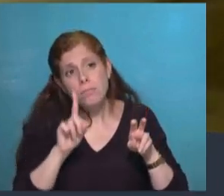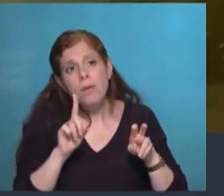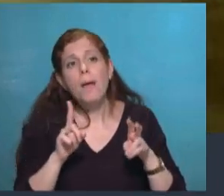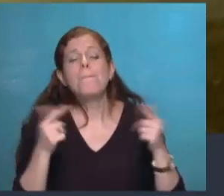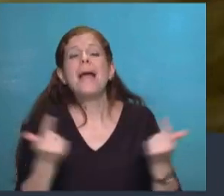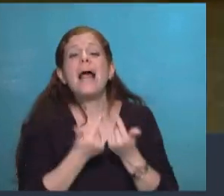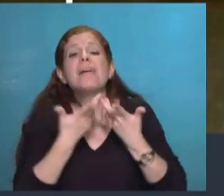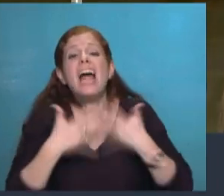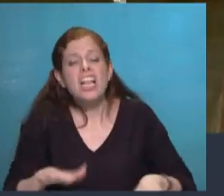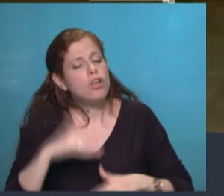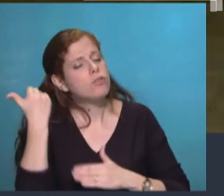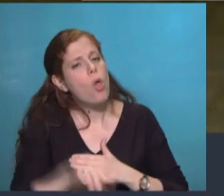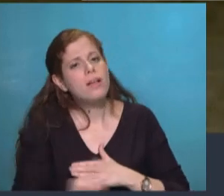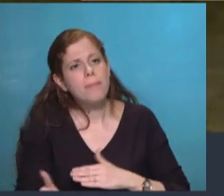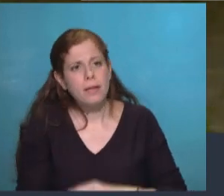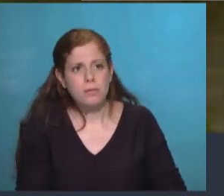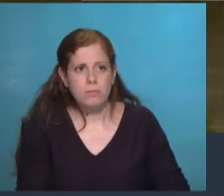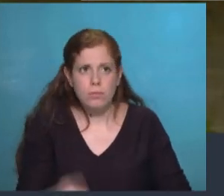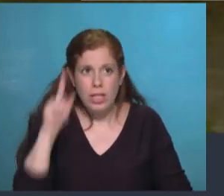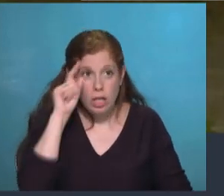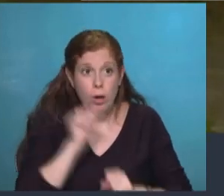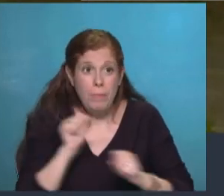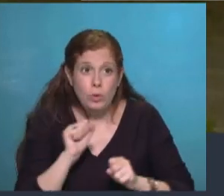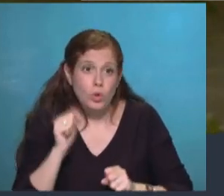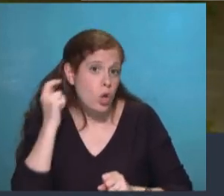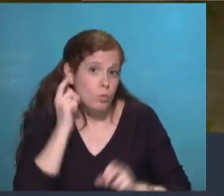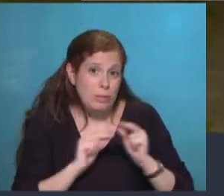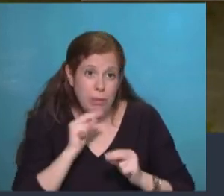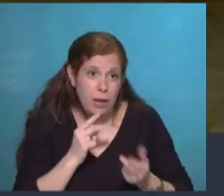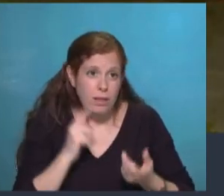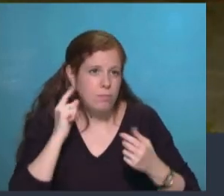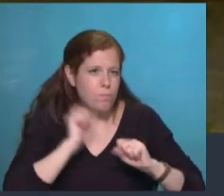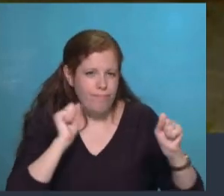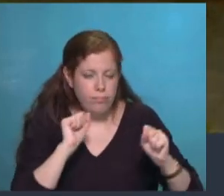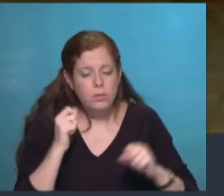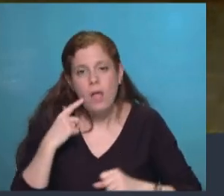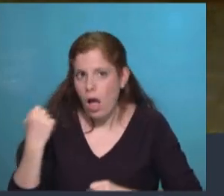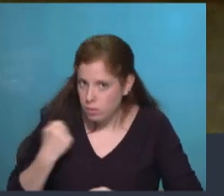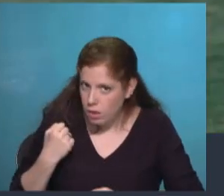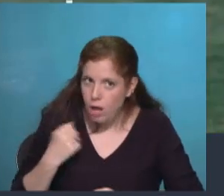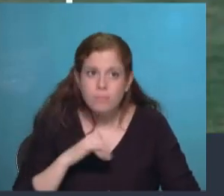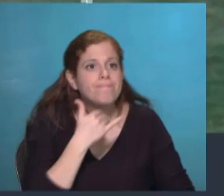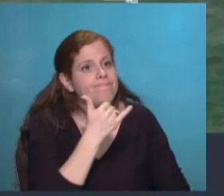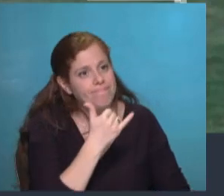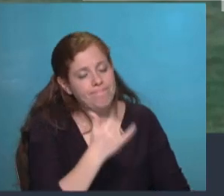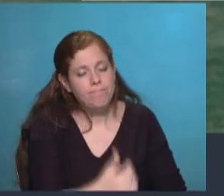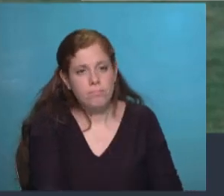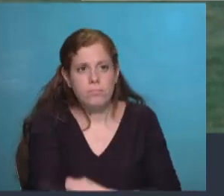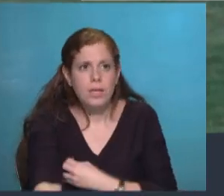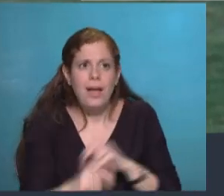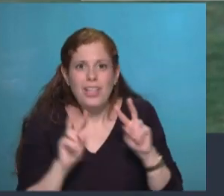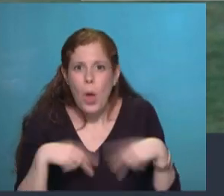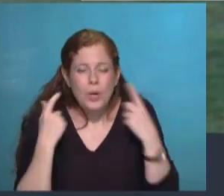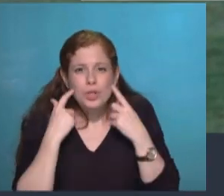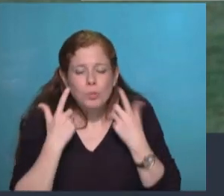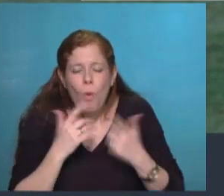שלא נגמרת. אני יודעת שאם יהיה פיצוץ לא ישמעו אותי מדבר. טוב, זה היה חזק ממש. כן. אתה לא יכול לשמוע את זה